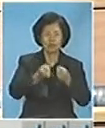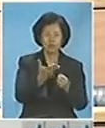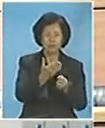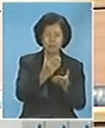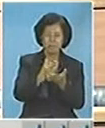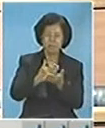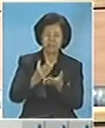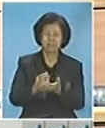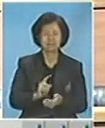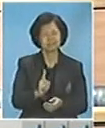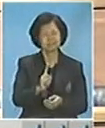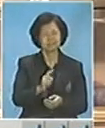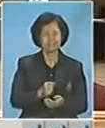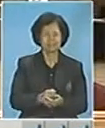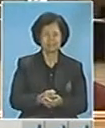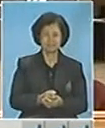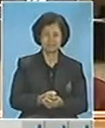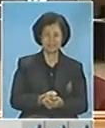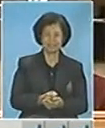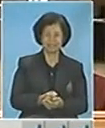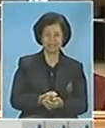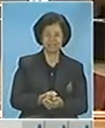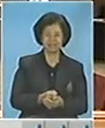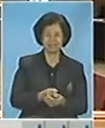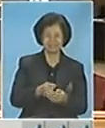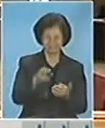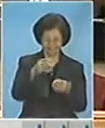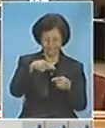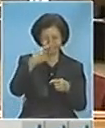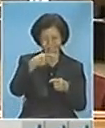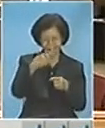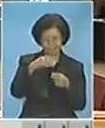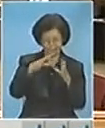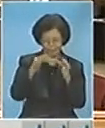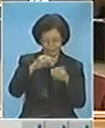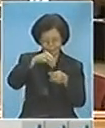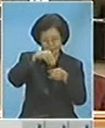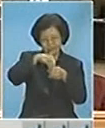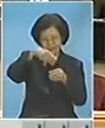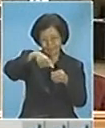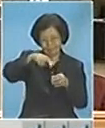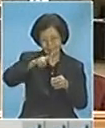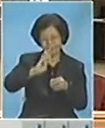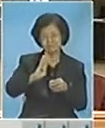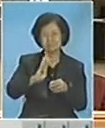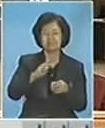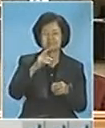ไหม ท่านวัชระเอาในราชเรื่องของพระราชบัญญัติดีกว่านะเอาเรื่องนี้ต้องอภิปรายในประเด็